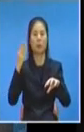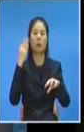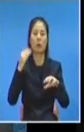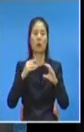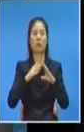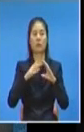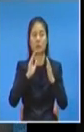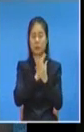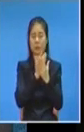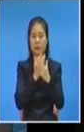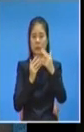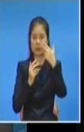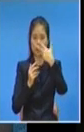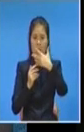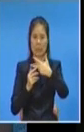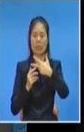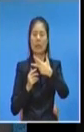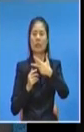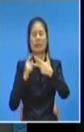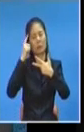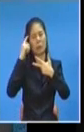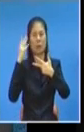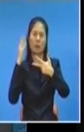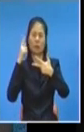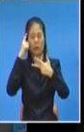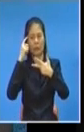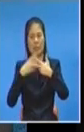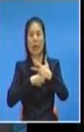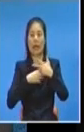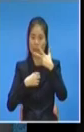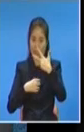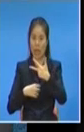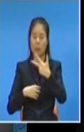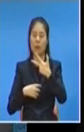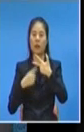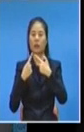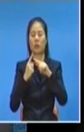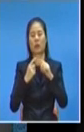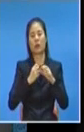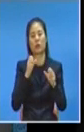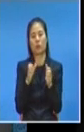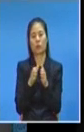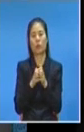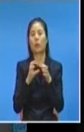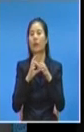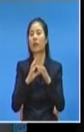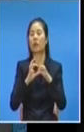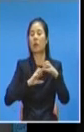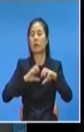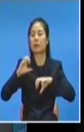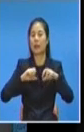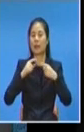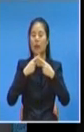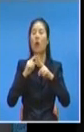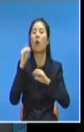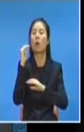ครับแต่ว่าคิดไปคิดมาแล้วมันจะยุ่งยากในเชิงบริหารพอสมควรจึงกำหนดเป็น2ชั้นแล้วก็กำหนดเป็น